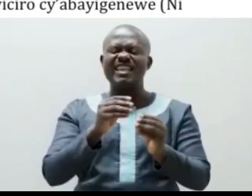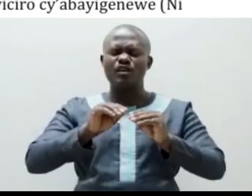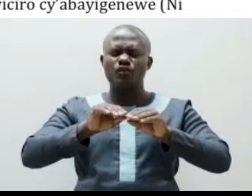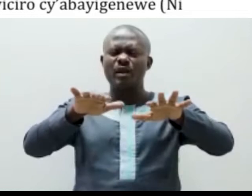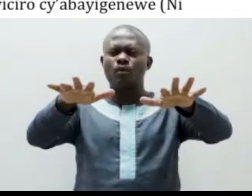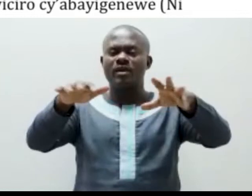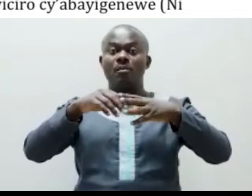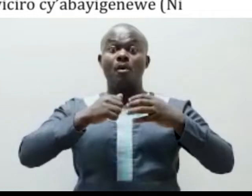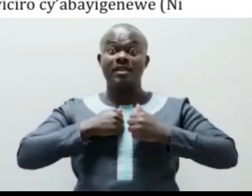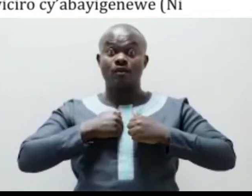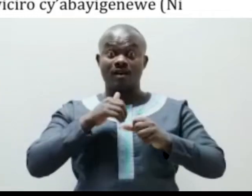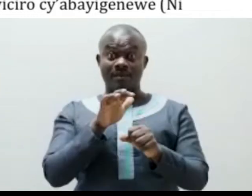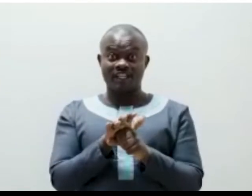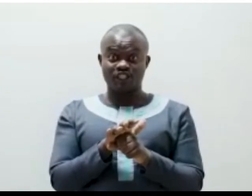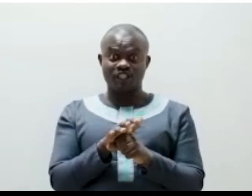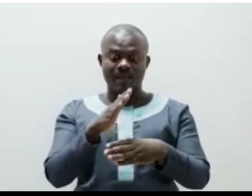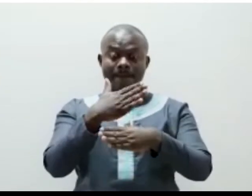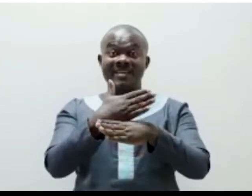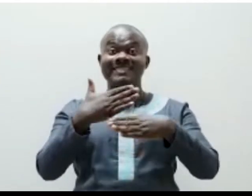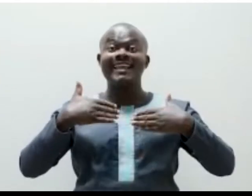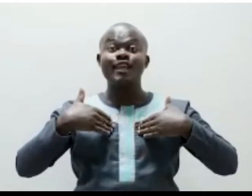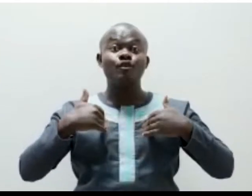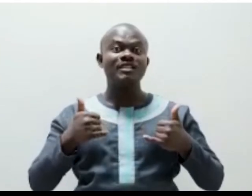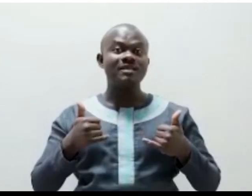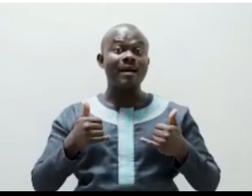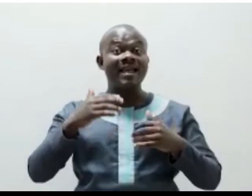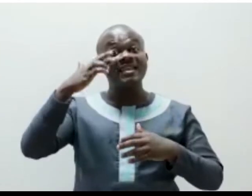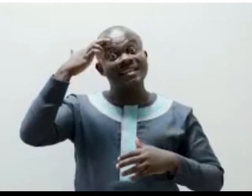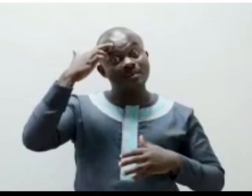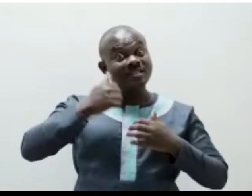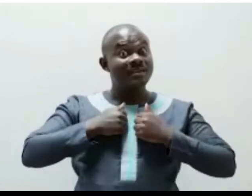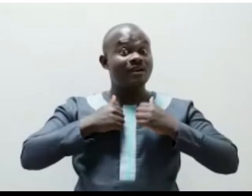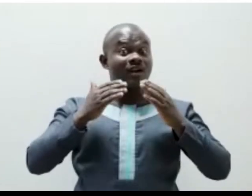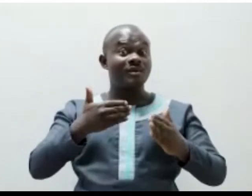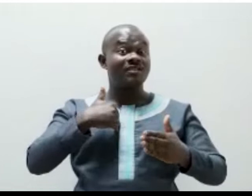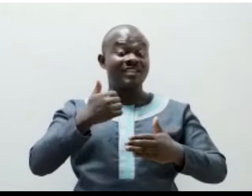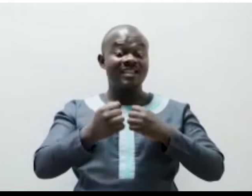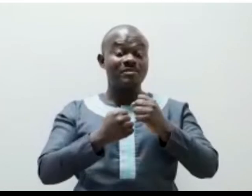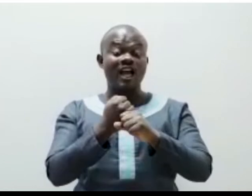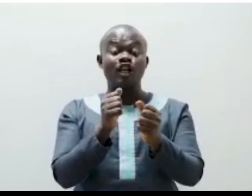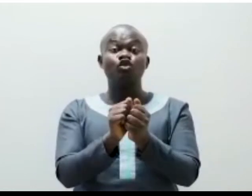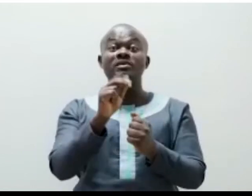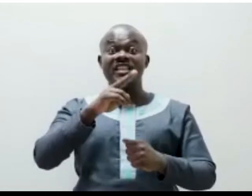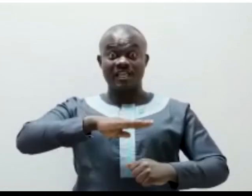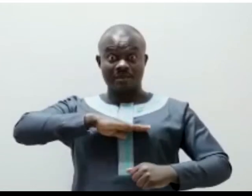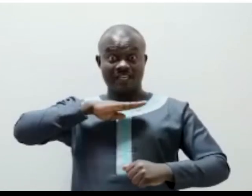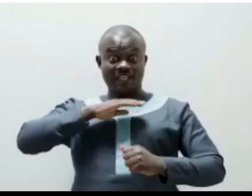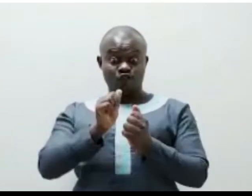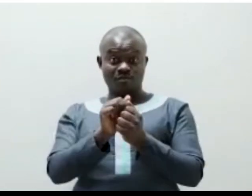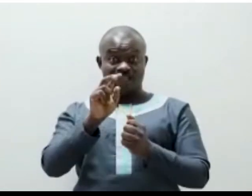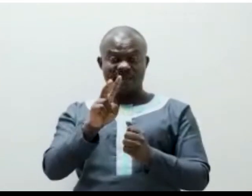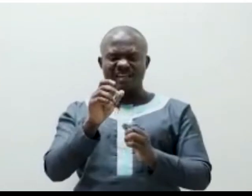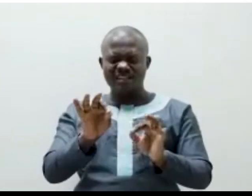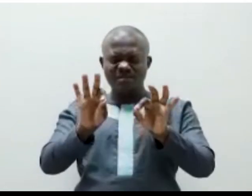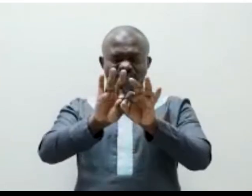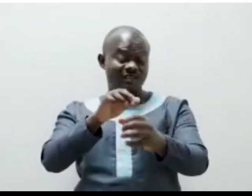bukwirakwira mu baturarwanda benshi. Minisiteri y'Ubuzima iributsa abaturarwanda bose bafite ku myaka 12 ko ari